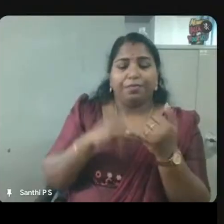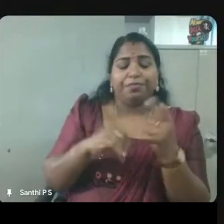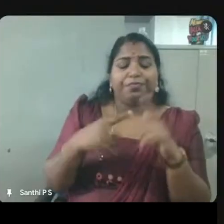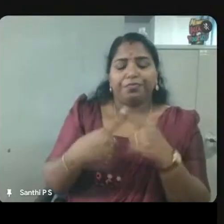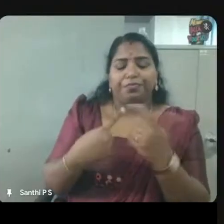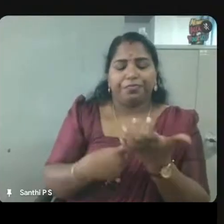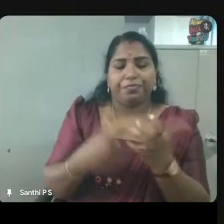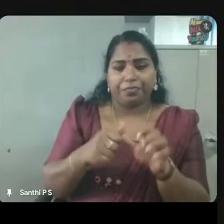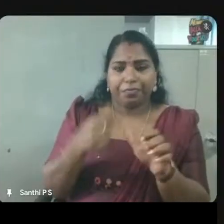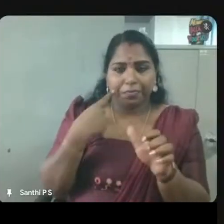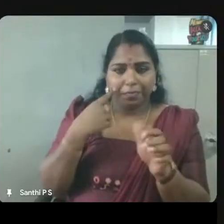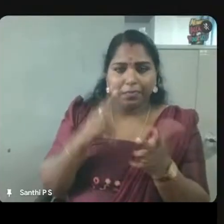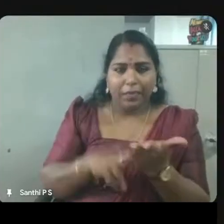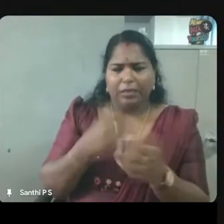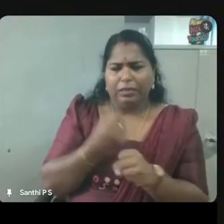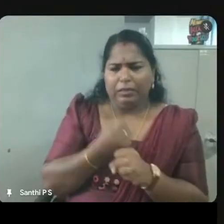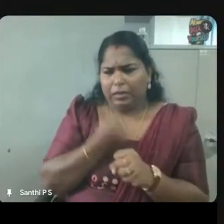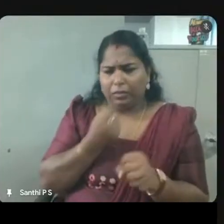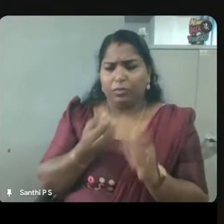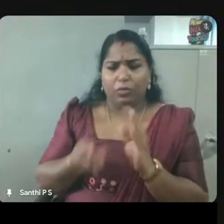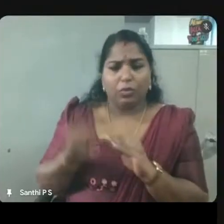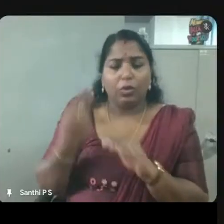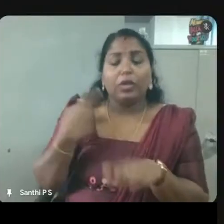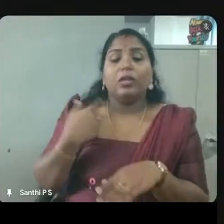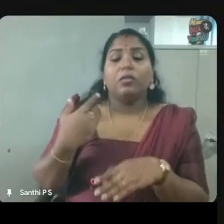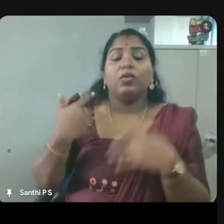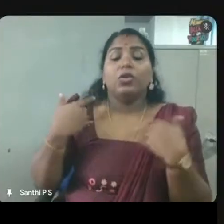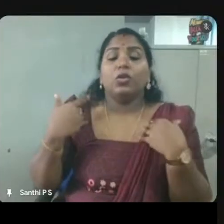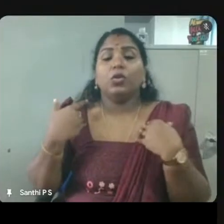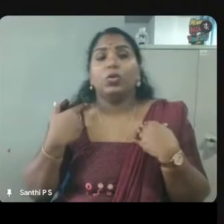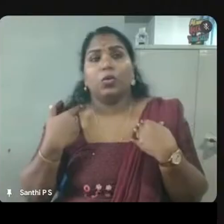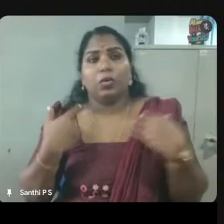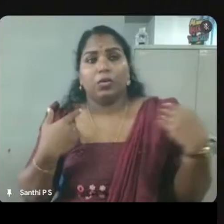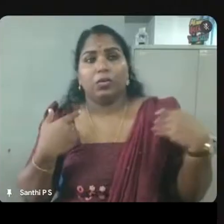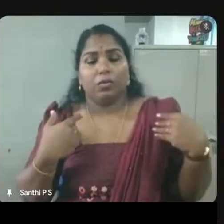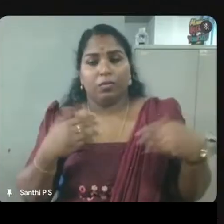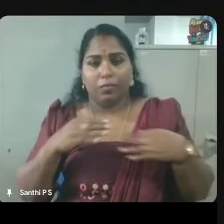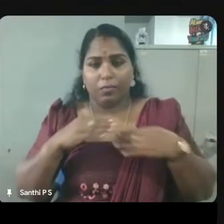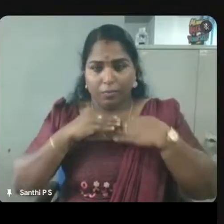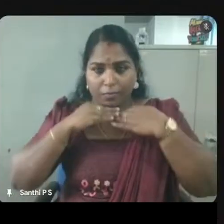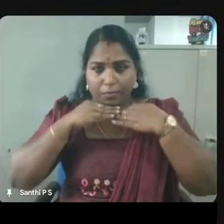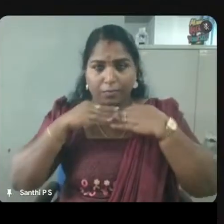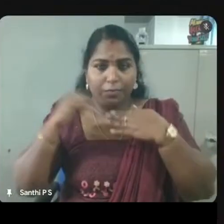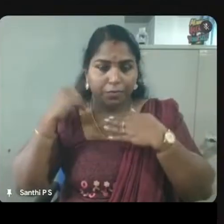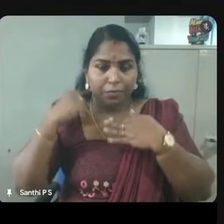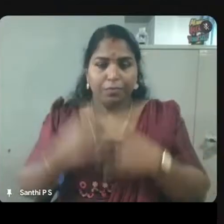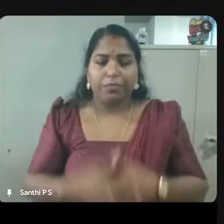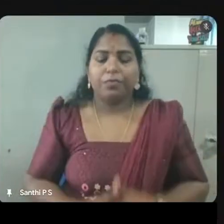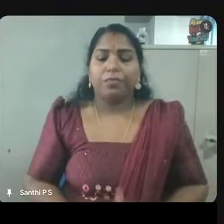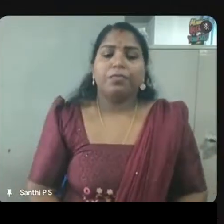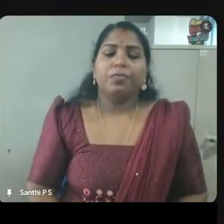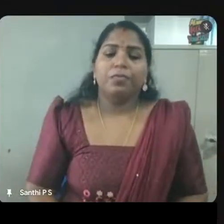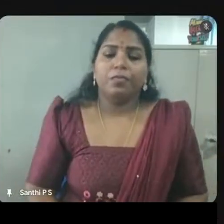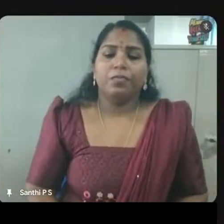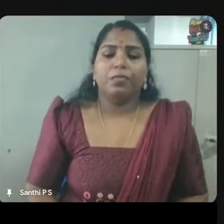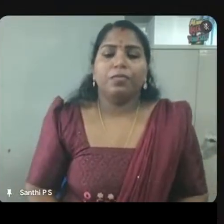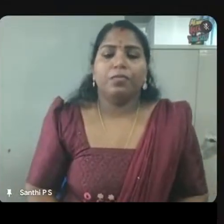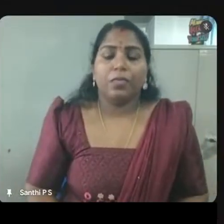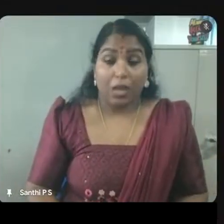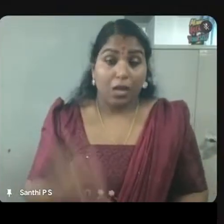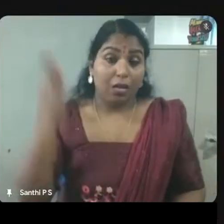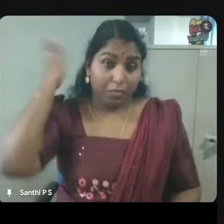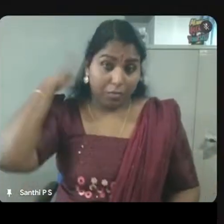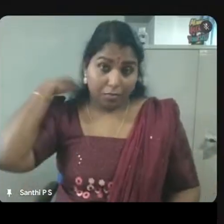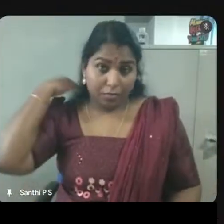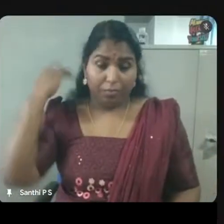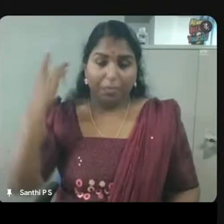ഒന്ന് ഒബ്സർവ് ചെയ്യാം, നമ്മുടെ ഷോൾഡറിനേക്കാളും ഒരു പൊടിക്ക് മുമ്പിലാണ് നമ്മുടെ ചെവി ഉള്ളതെങ്കിൽ അതിന്റെ അർത്ഥം നമ്മുടെ നെക്ക് മസിലിന് സ്ട്രെയിൻ. അപ്പൊ ഇടയ്ക്കിടയ്ക്ക് ചിൻ